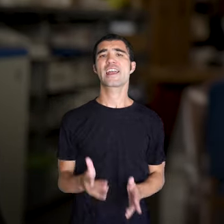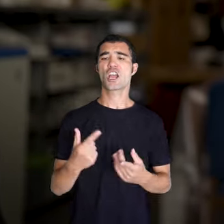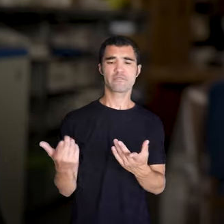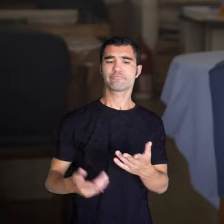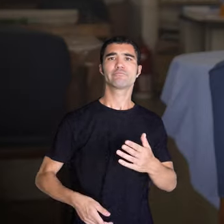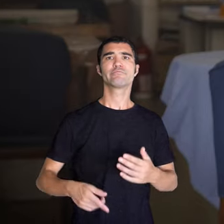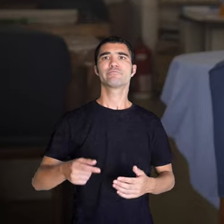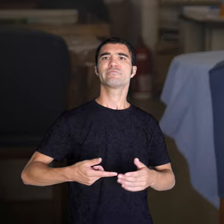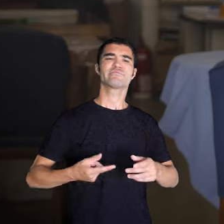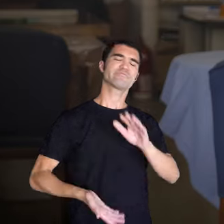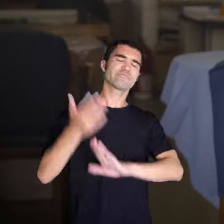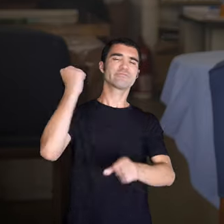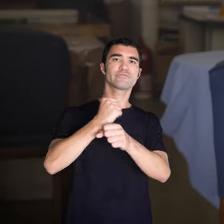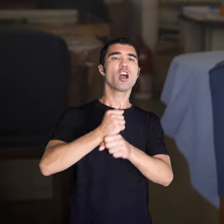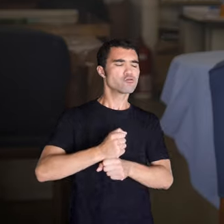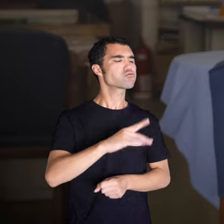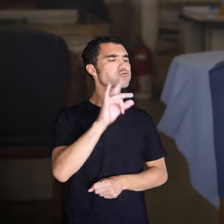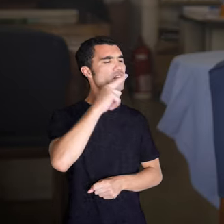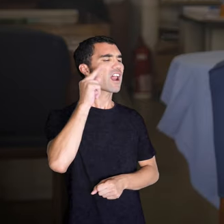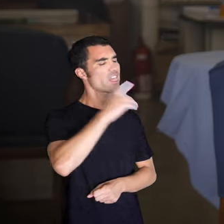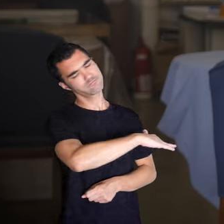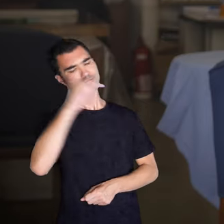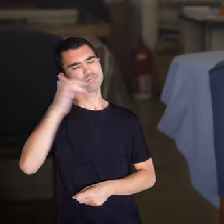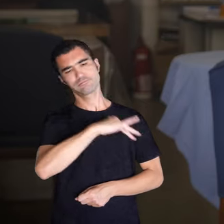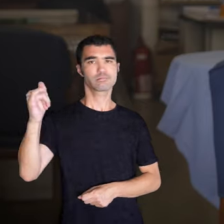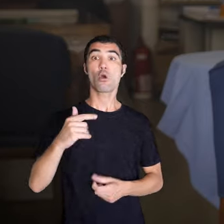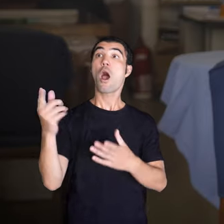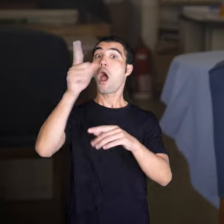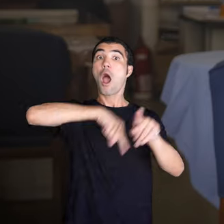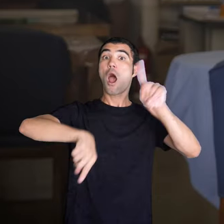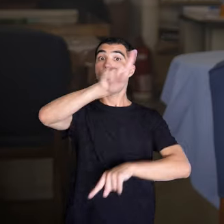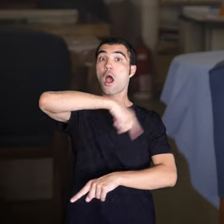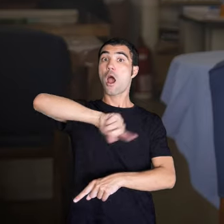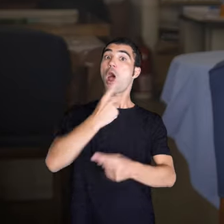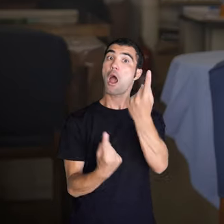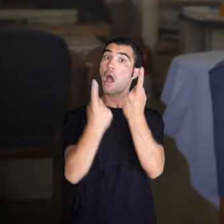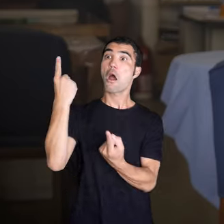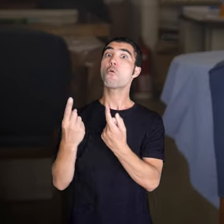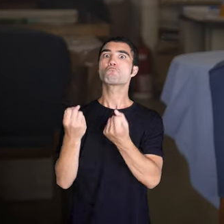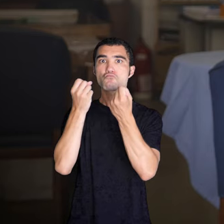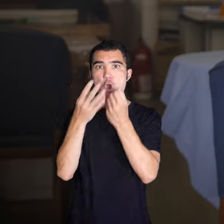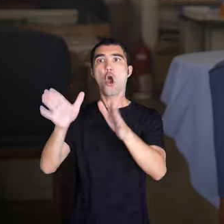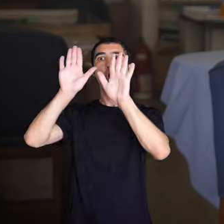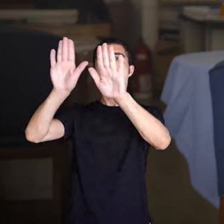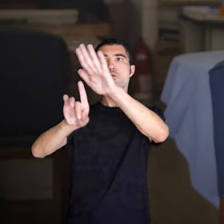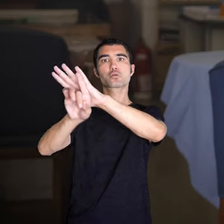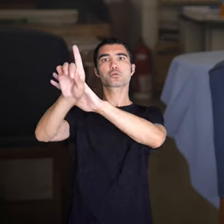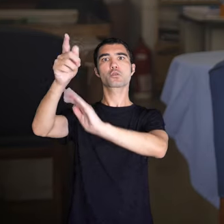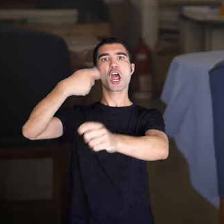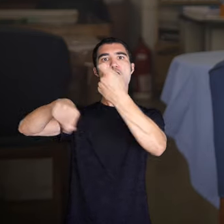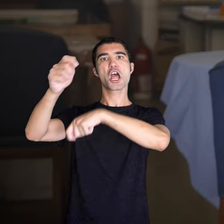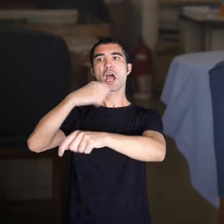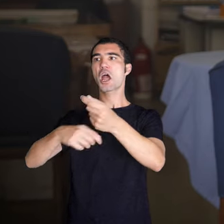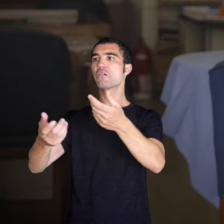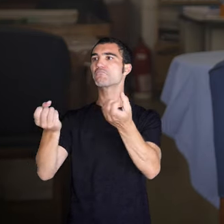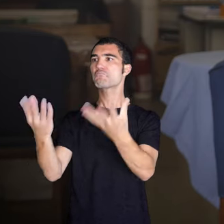fan, i se l'enduen a França, i mira, i va bo, que els hi va anar bé, que se van poder establir per ells, i van tenir un negoci, i va bo que no, que